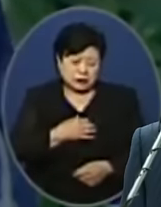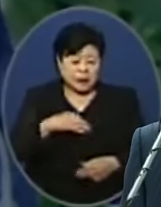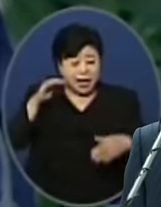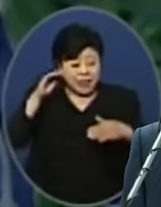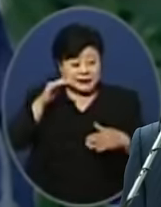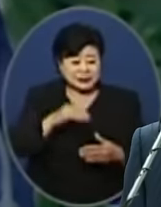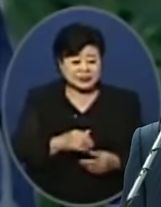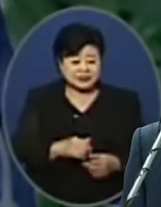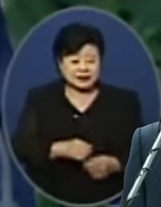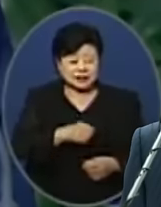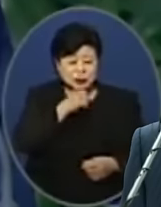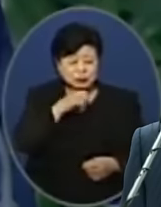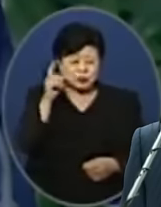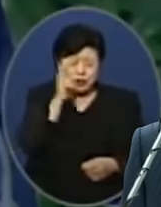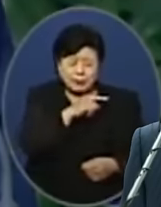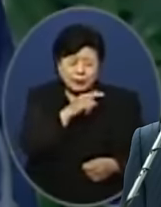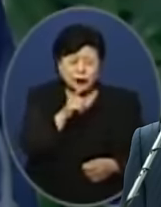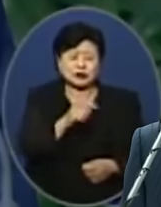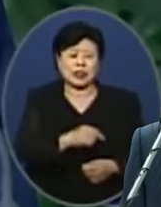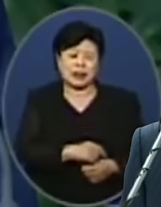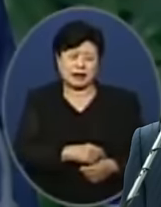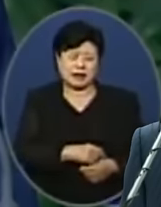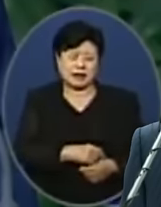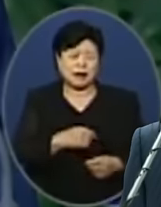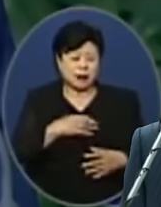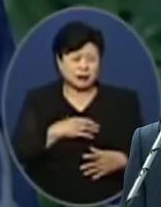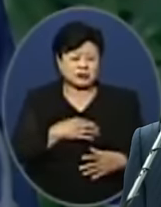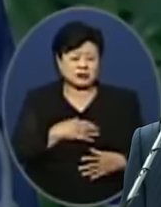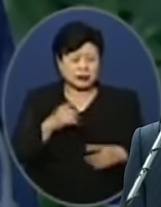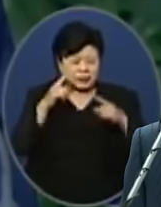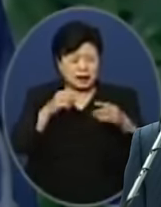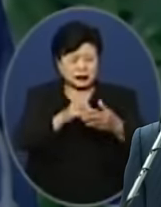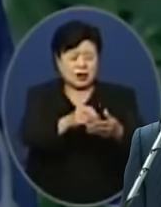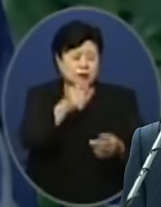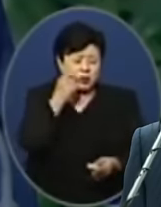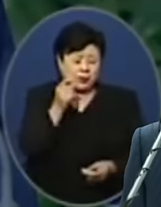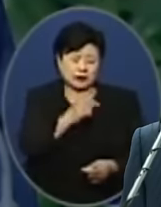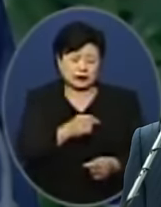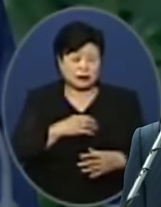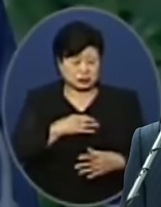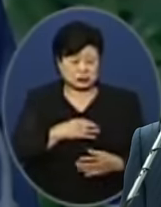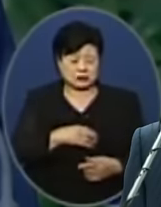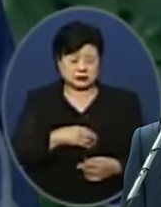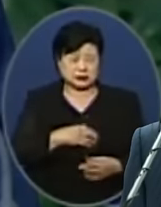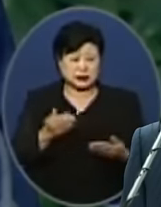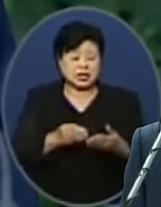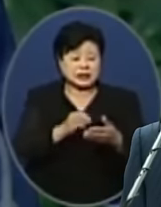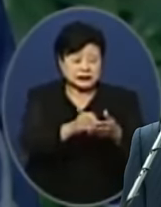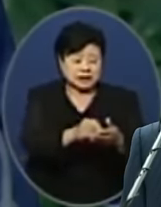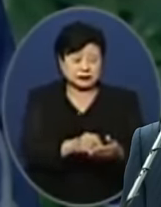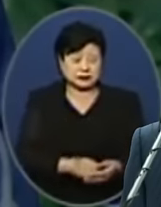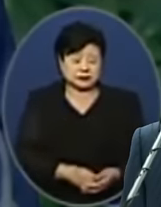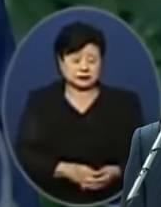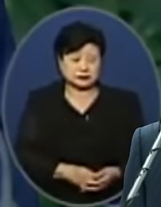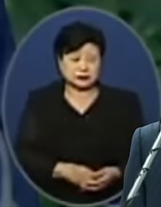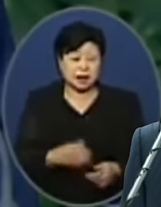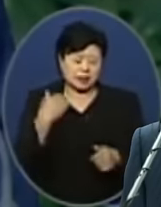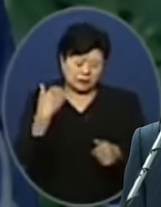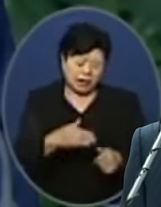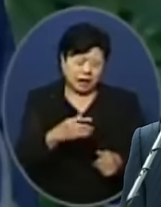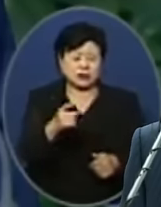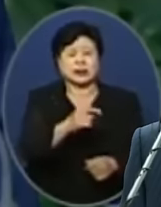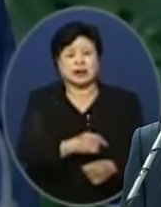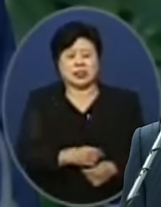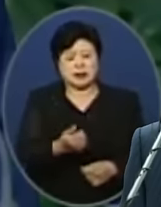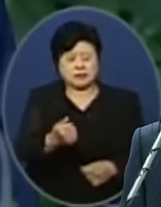학생들은 성적이 떨어지면 어떡하나 원하는 대학에 못 가면 어떡하나 두려워하고 직장에는 해고당하면 어떻게